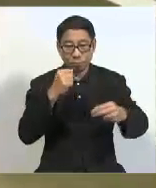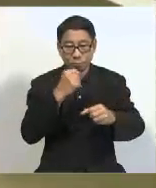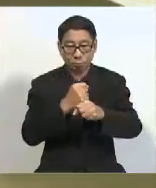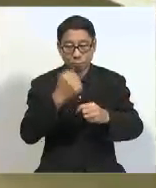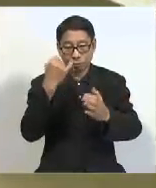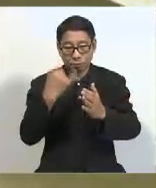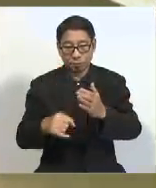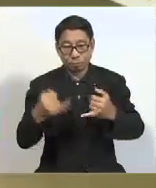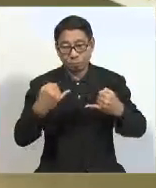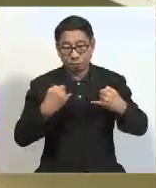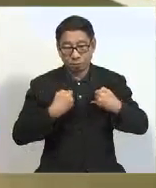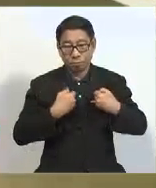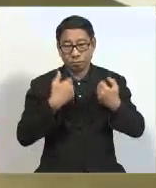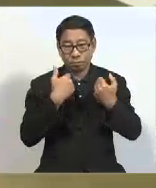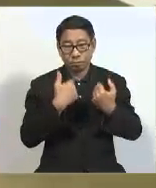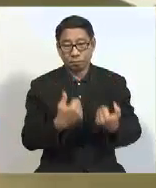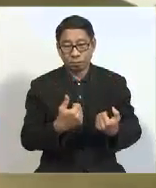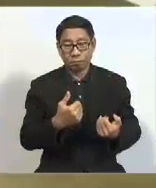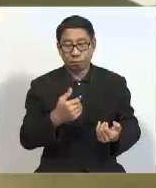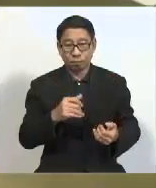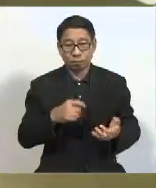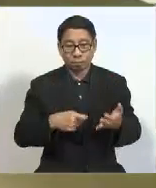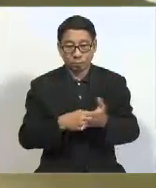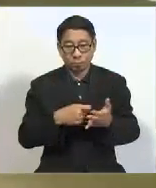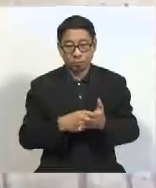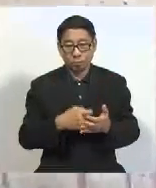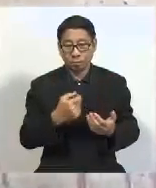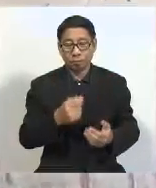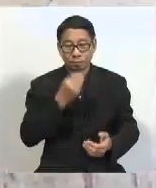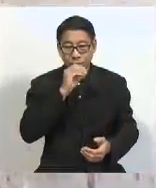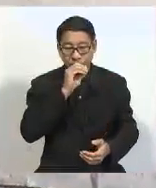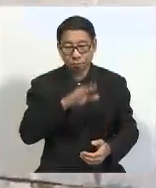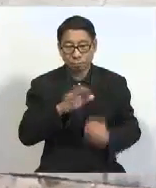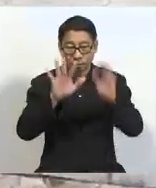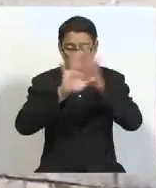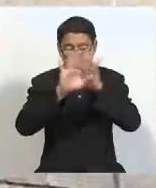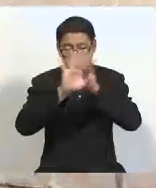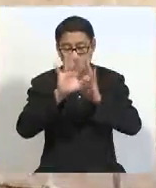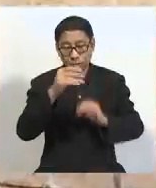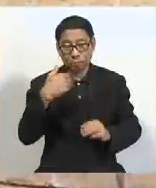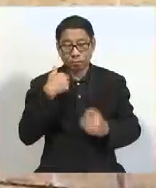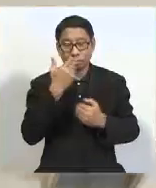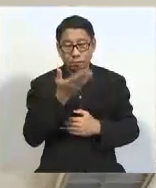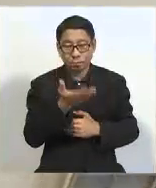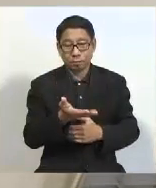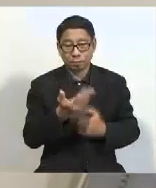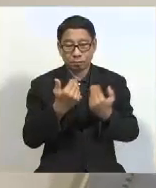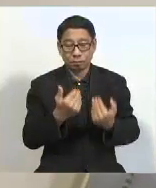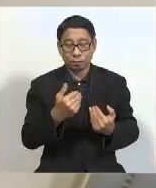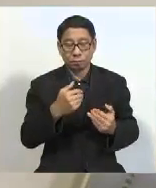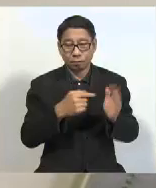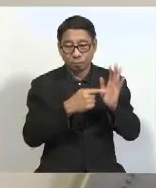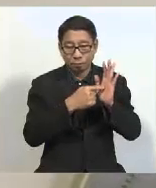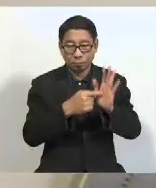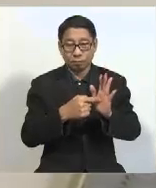ำเนินคดีกับเจ้าของปืนด้วยสำหรับมูลเหตุจูงใจยังไม่สามารถระบุได้ชัดเจนนะคะแต่ขอให้กรณีนี้เนี่ยเป็นอุ